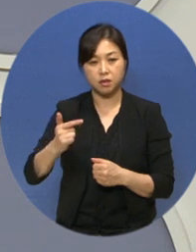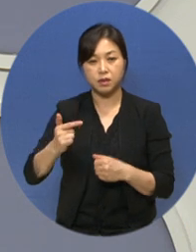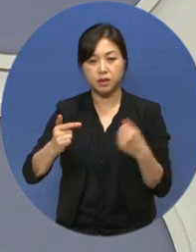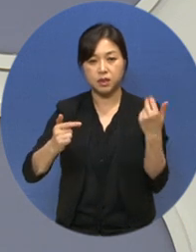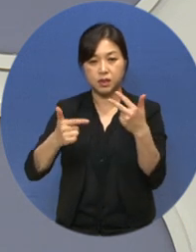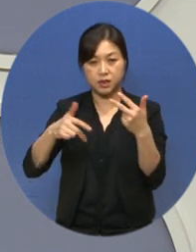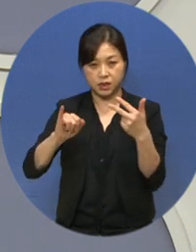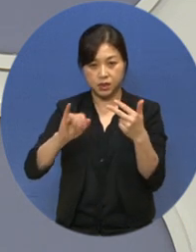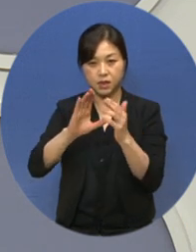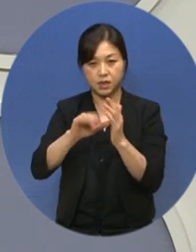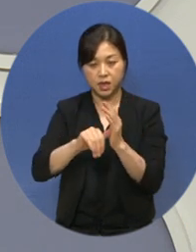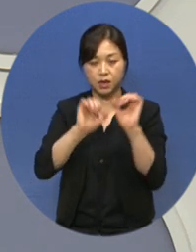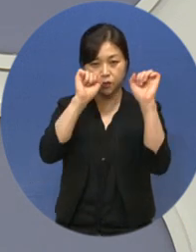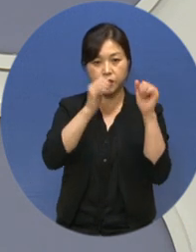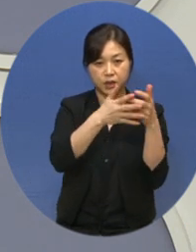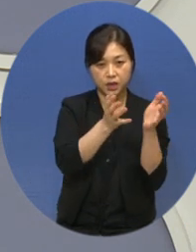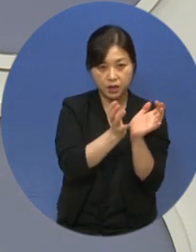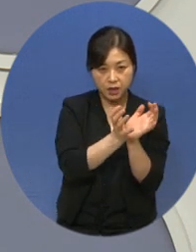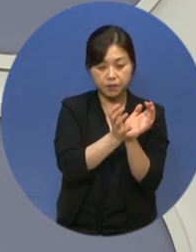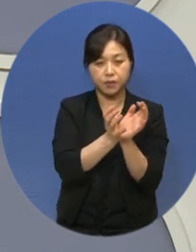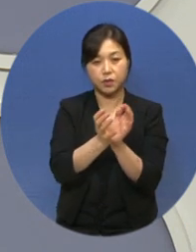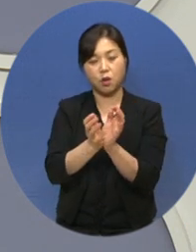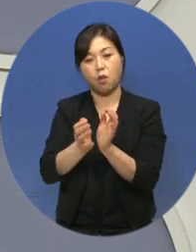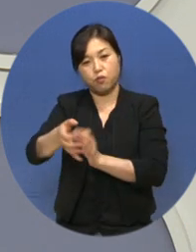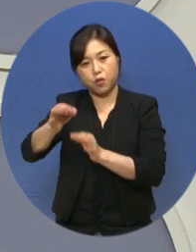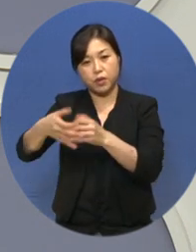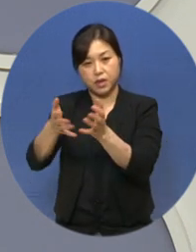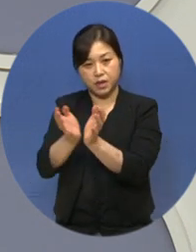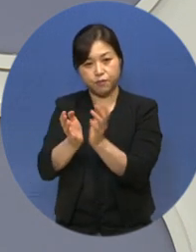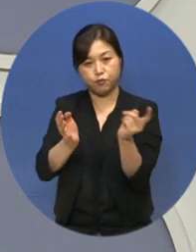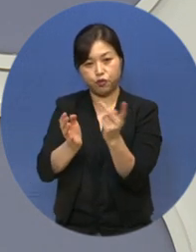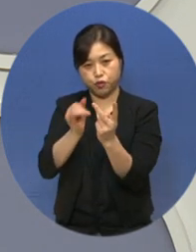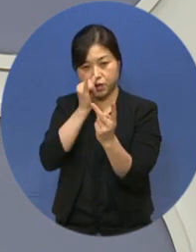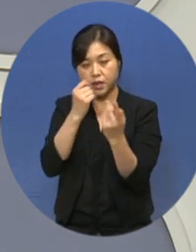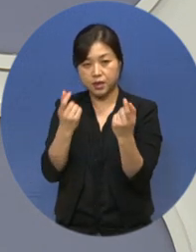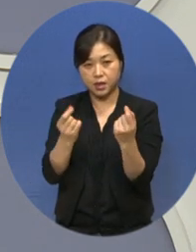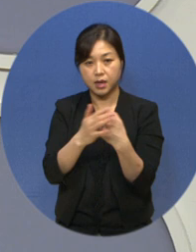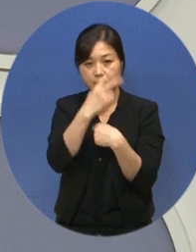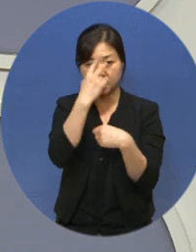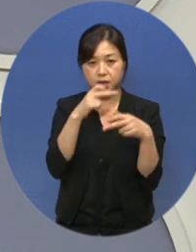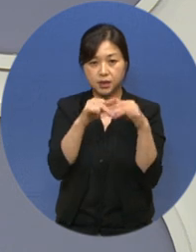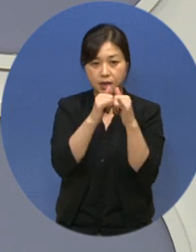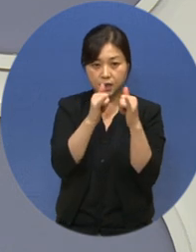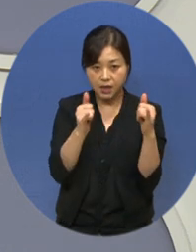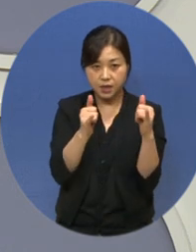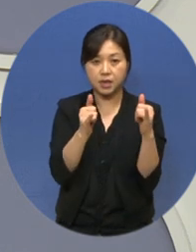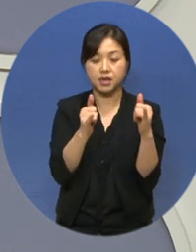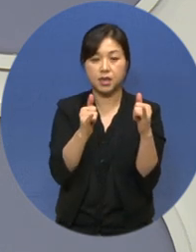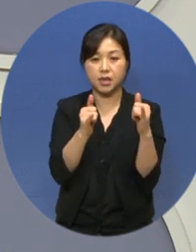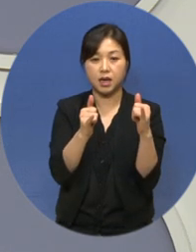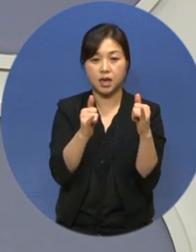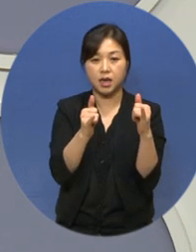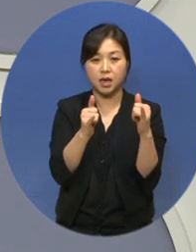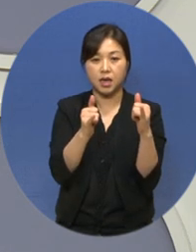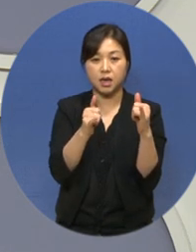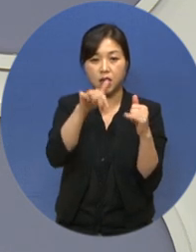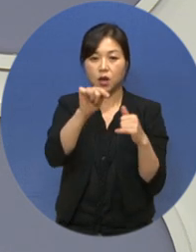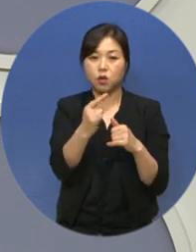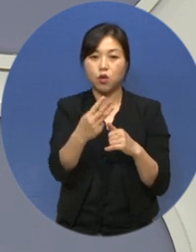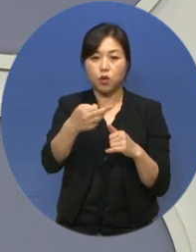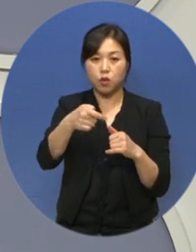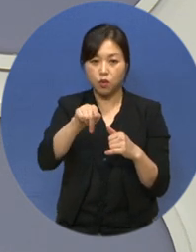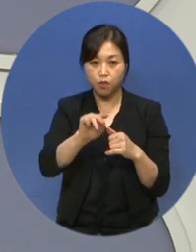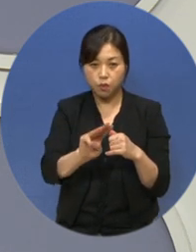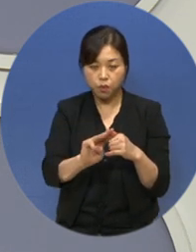스포츠 팀 시럽 점 두 팀을 창단 했는데 시각 장애인이라는 골 벌 팀도 창단 했고 여자 태권도 집